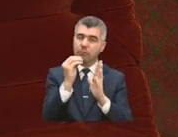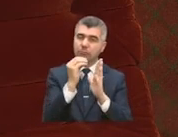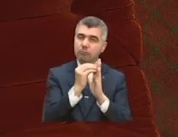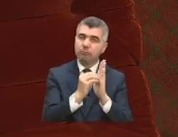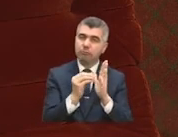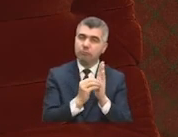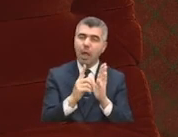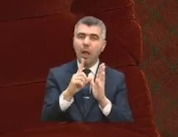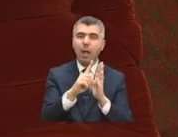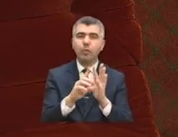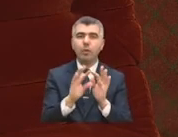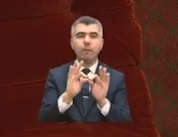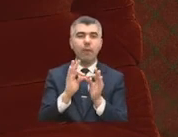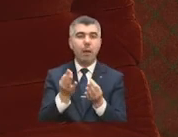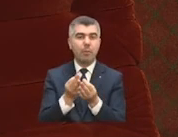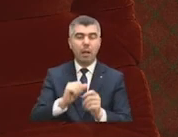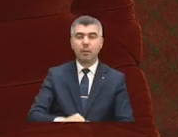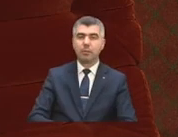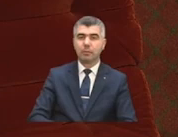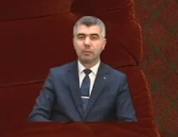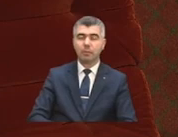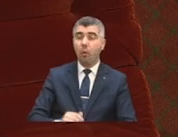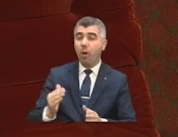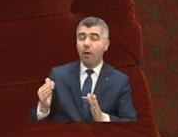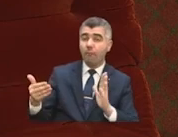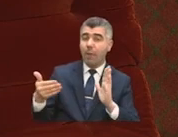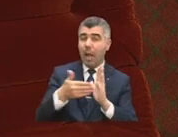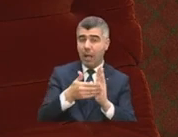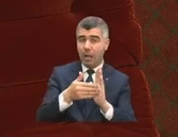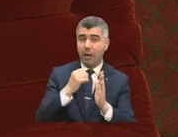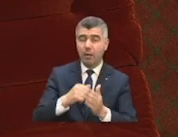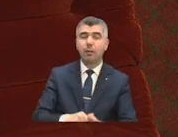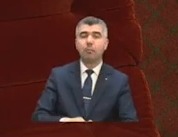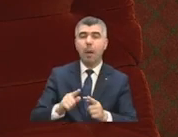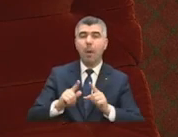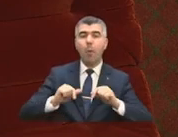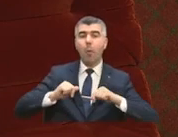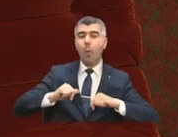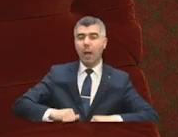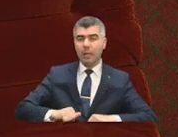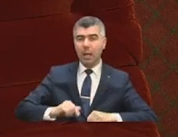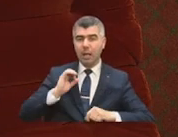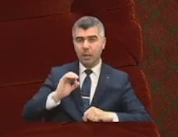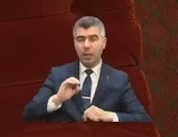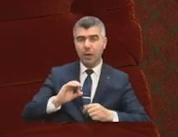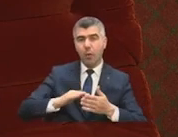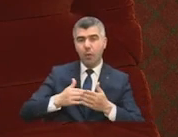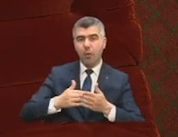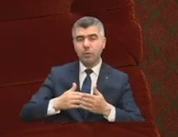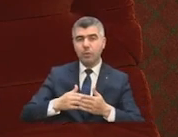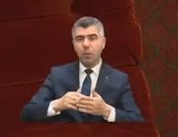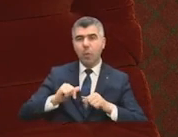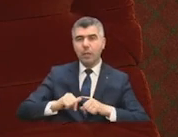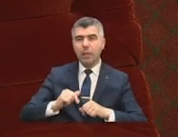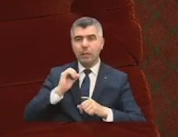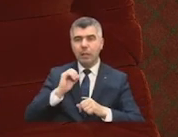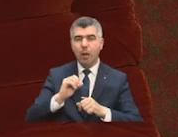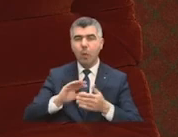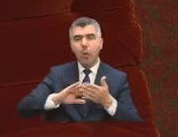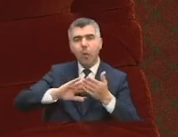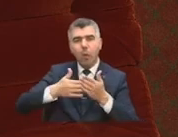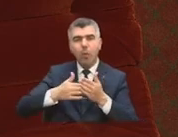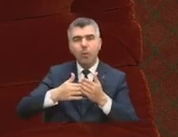مدونات الأسرة. وفي الأونة الأخيرة تبنت الوزارة مقاربة تتأسس على التوجه القضائي